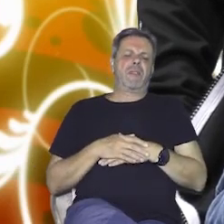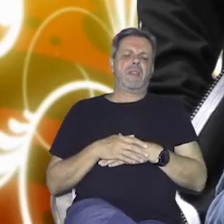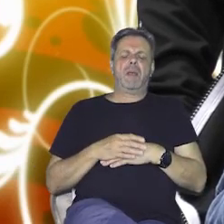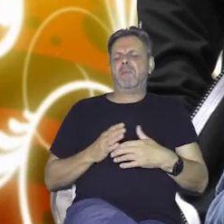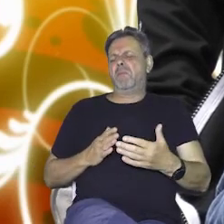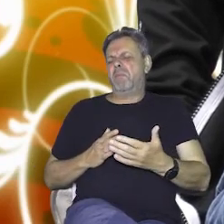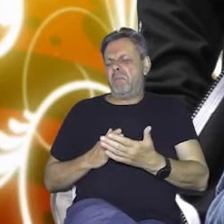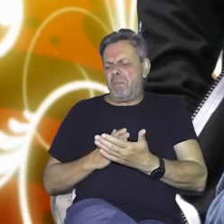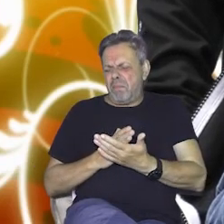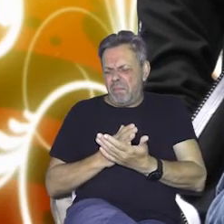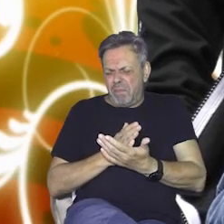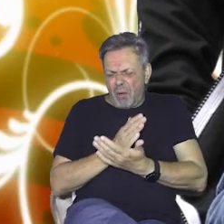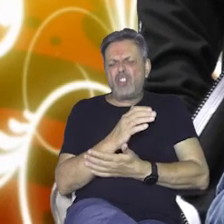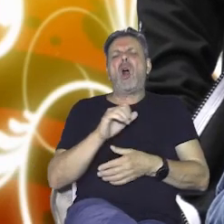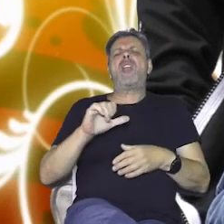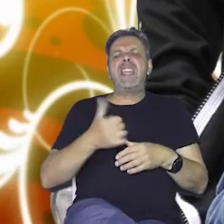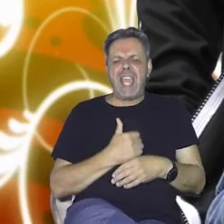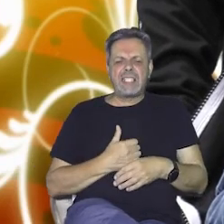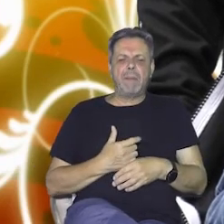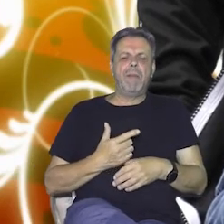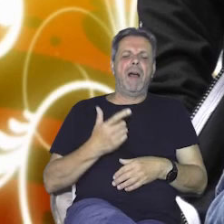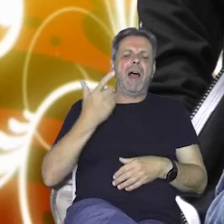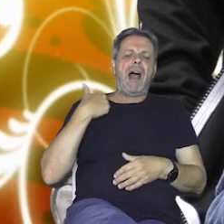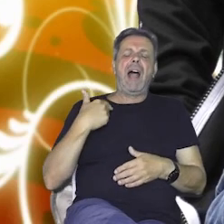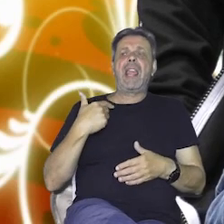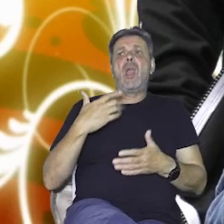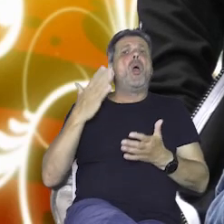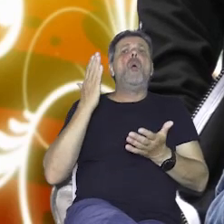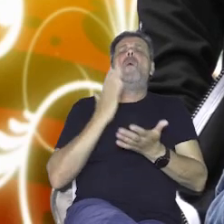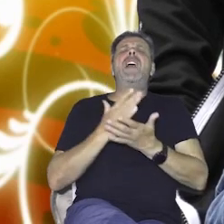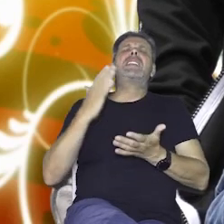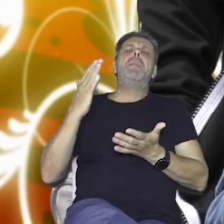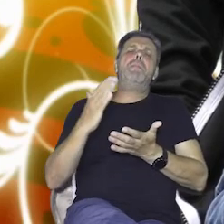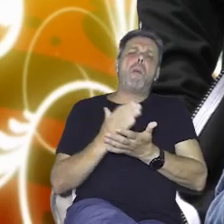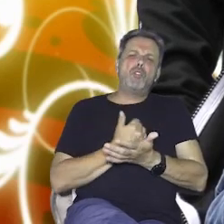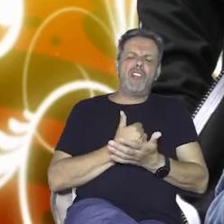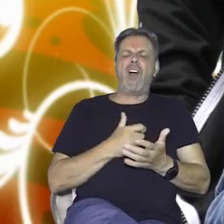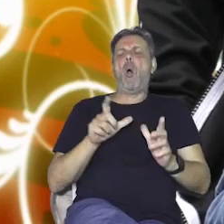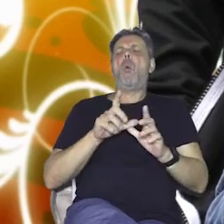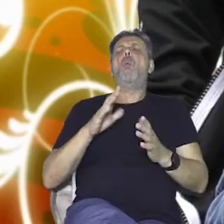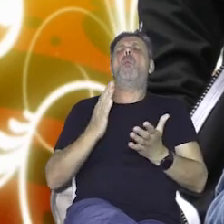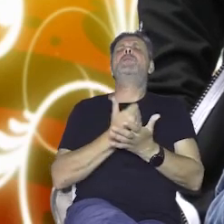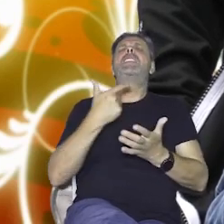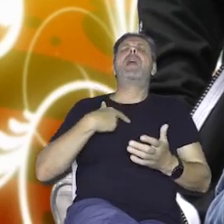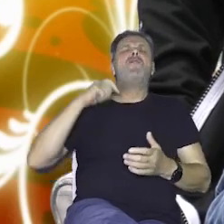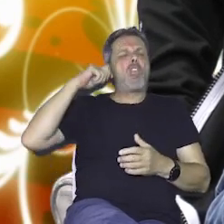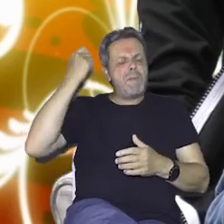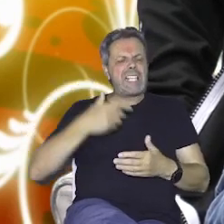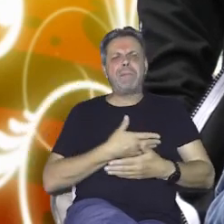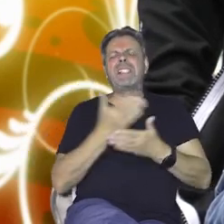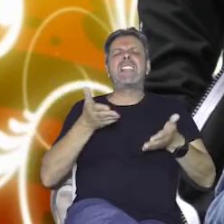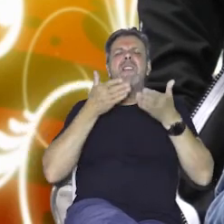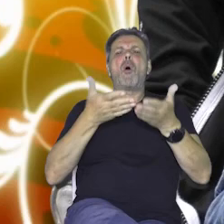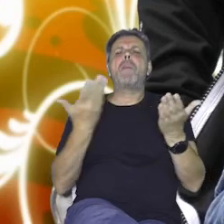prebrodio, ja sam sve nepravde zapravo pobjeđivao svojim uspjesima, svojim pjesmama, sa svim onim što